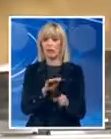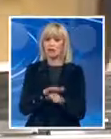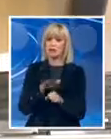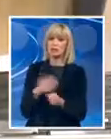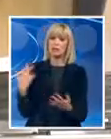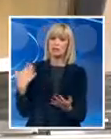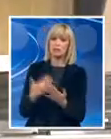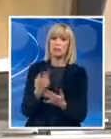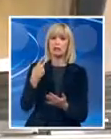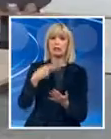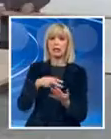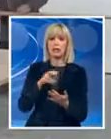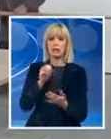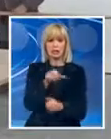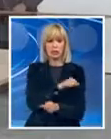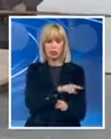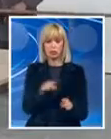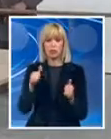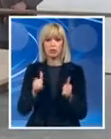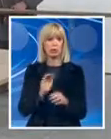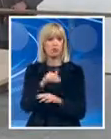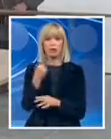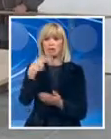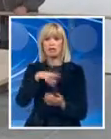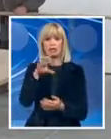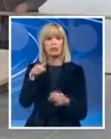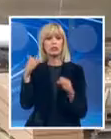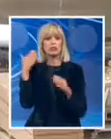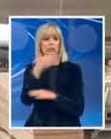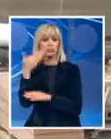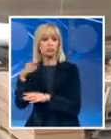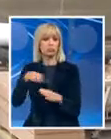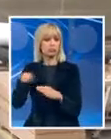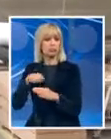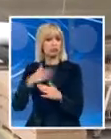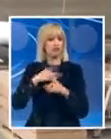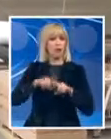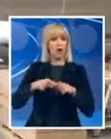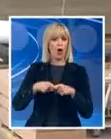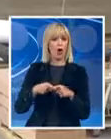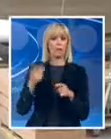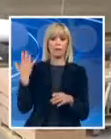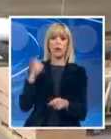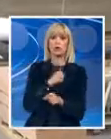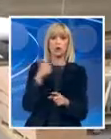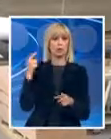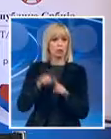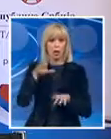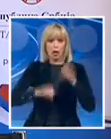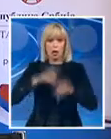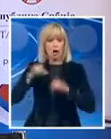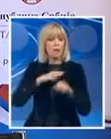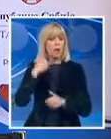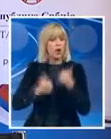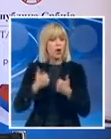2015. opremu je obnovilo više od 2.500 preduzeća i u prošloj godini sredstva za tu namenu su razgrabljena.